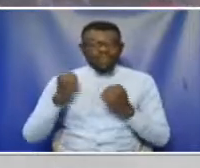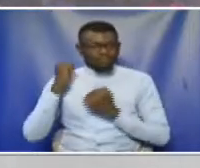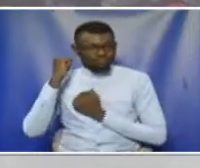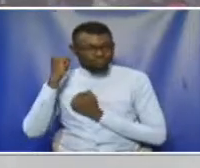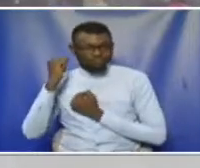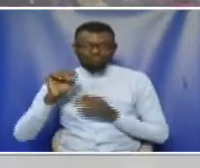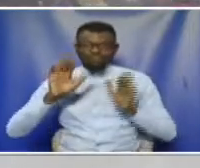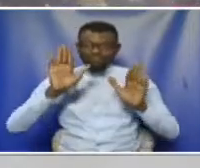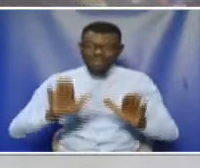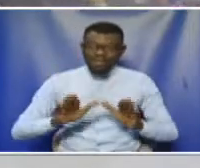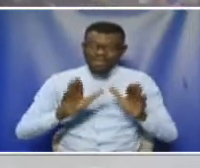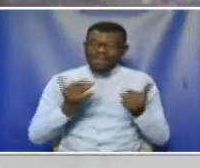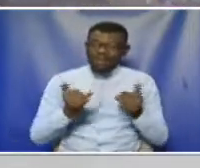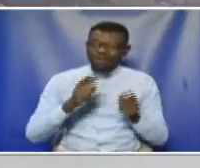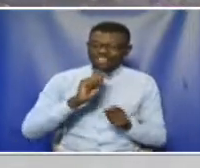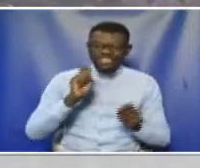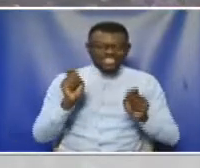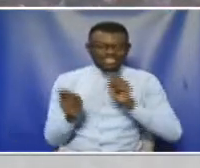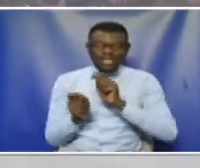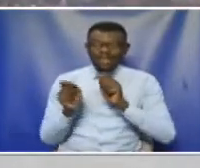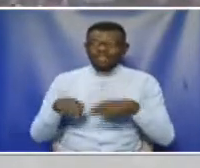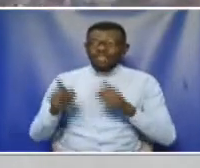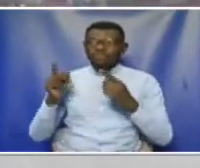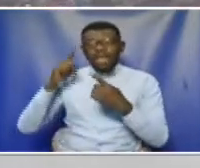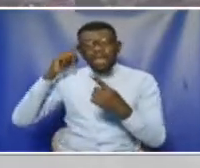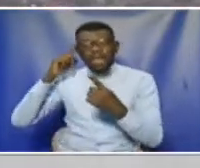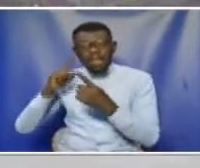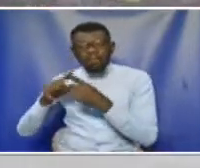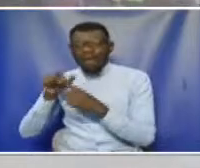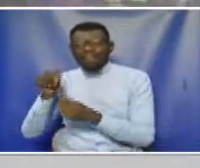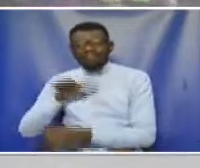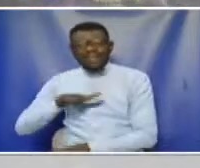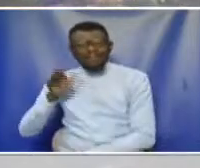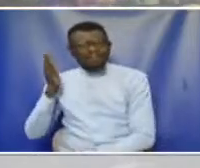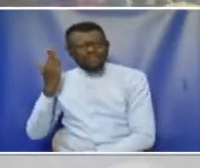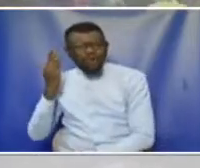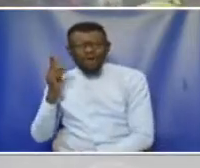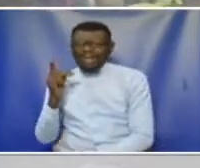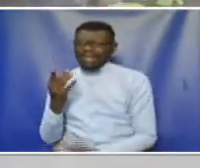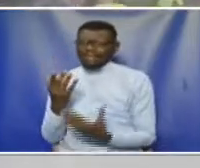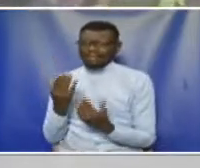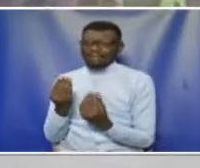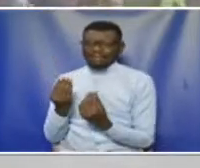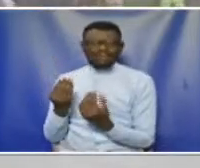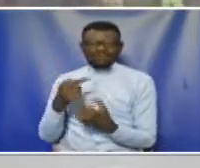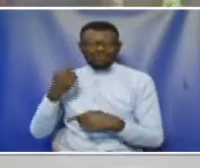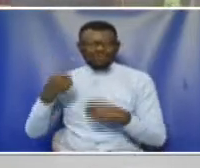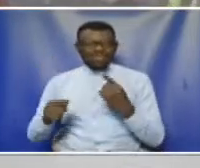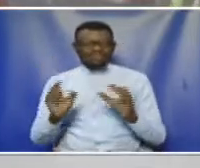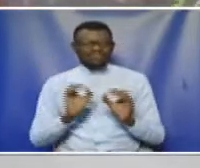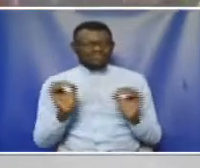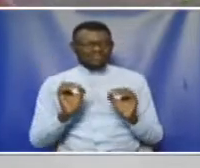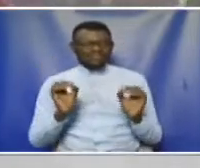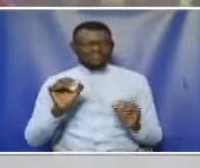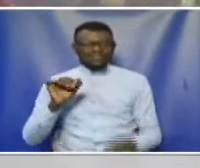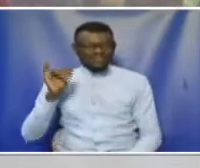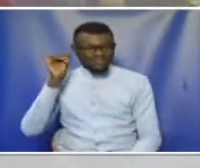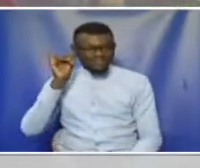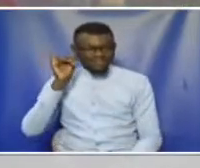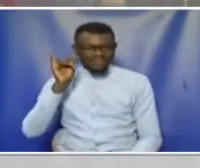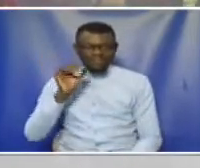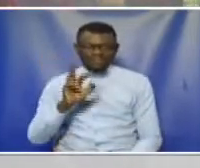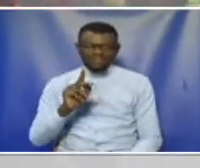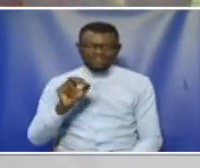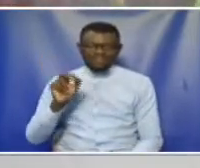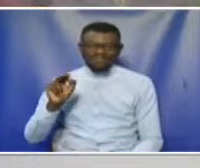sasa umeonekana kubadilika, huku akilenga maeneo ambayo hakuwa na ungwaji mkono siku zilizopita. Ibrahim Karanja,